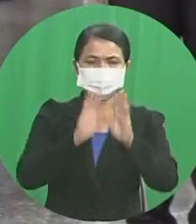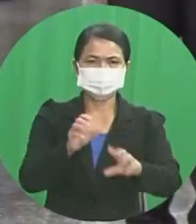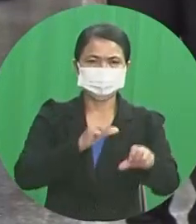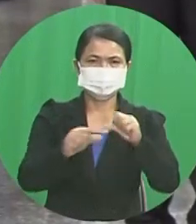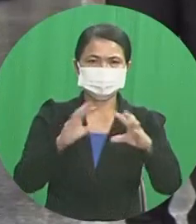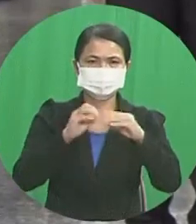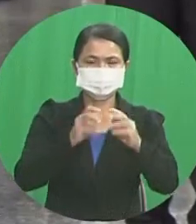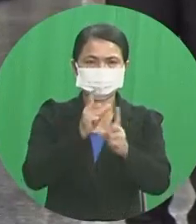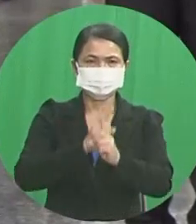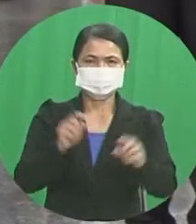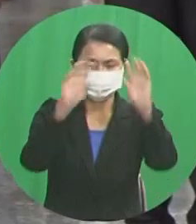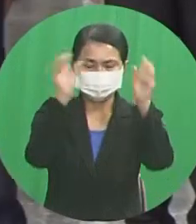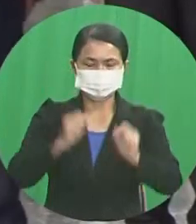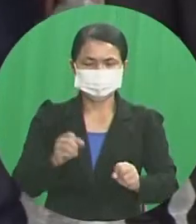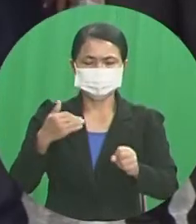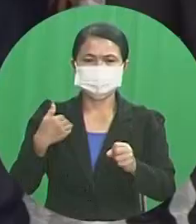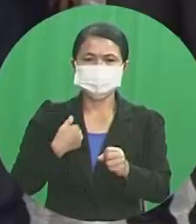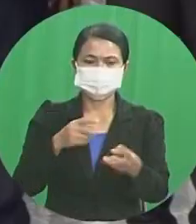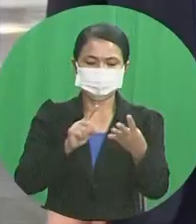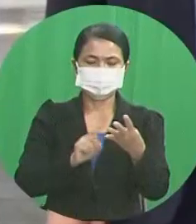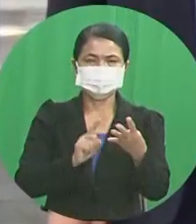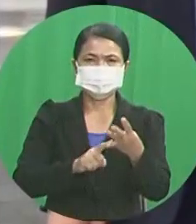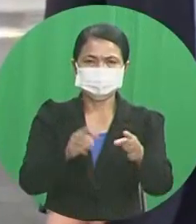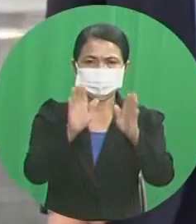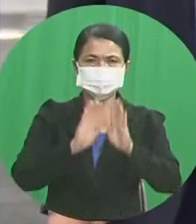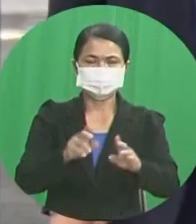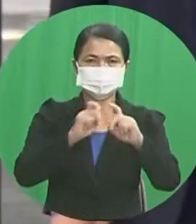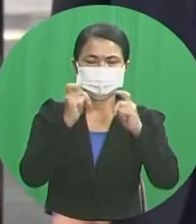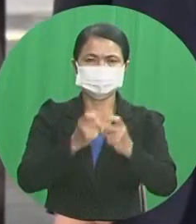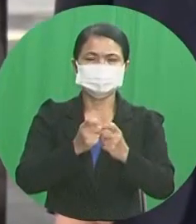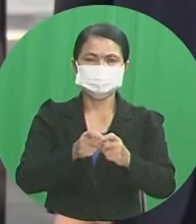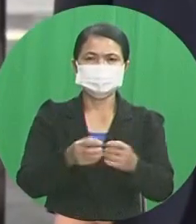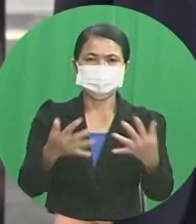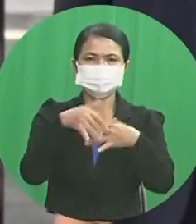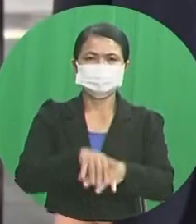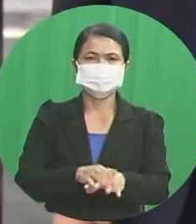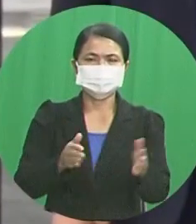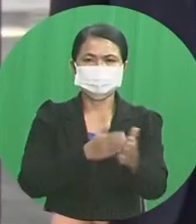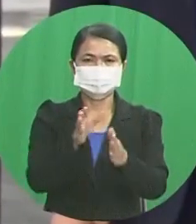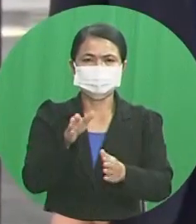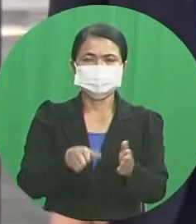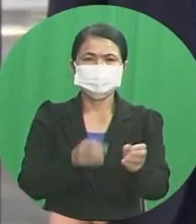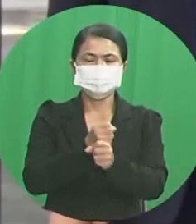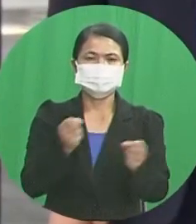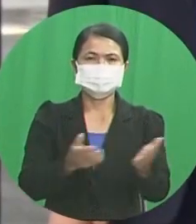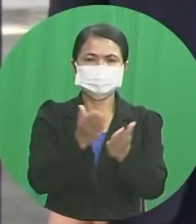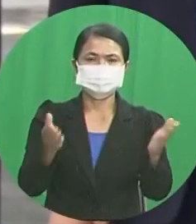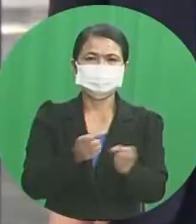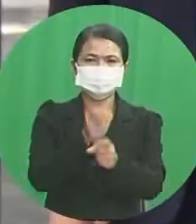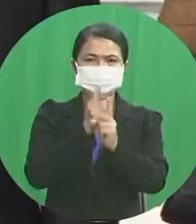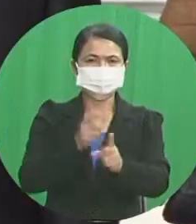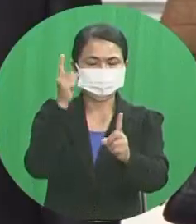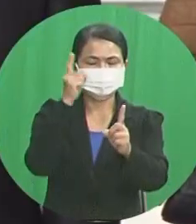កិច្ចប្រជុំតាមរយៈយន្តការដែលមានស្រាប់ទី4ជំរុញឲ្យគណៈកម្មការចម្រោះព្រំដែនបន្តធ្វើយ៉ាងណាធ្វើការតា